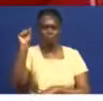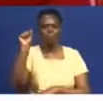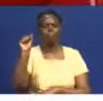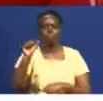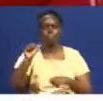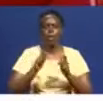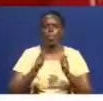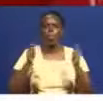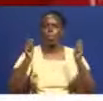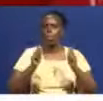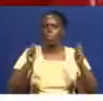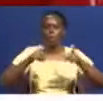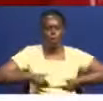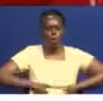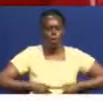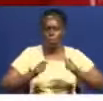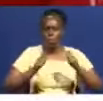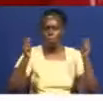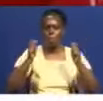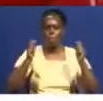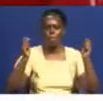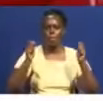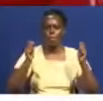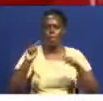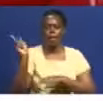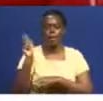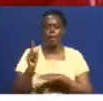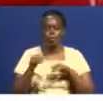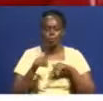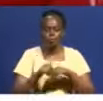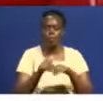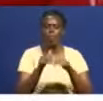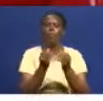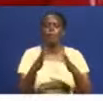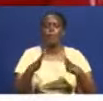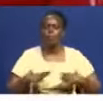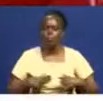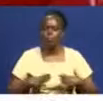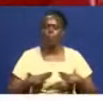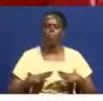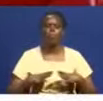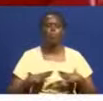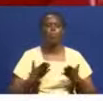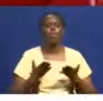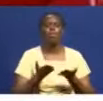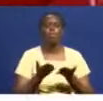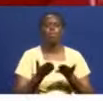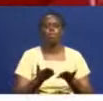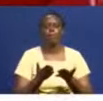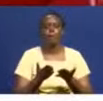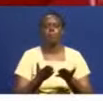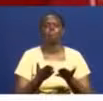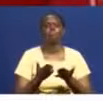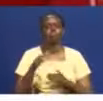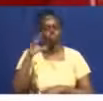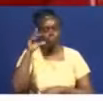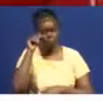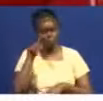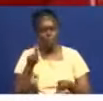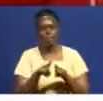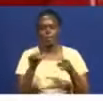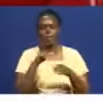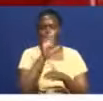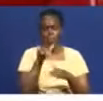Nairobi, jiji ama gatuzi ambayo ilifuatilia kwa watu wingi waliojitokeza ilikuwa gatuzi 001,